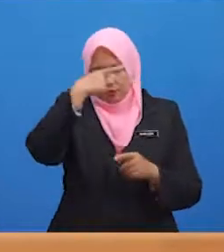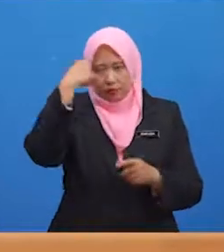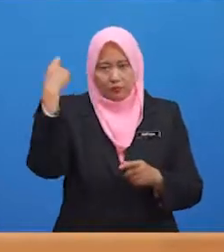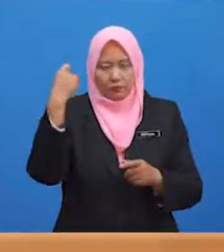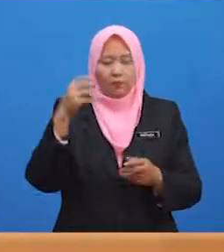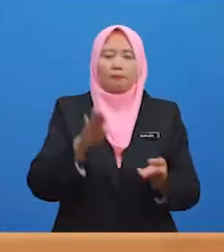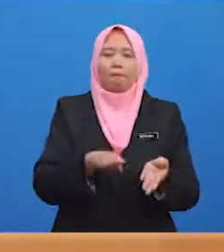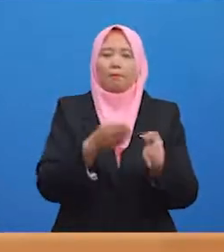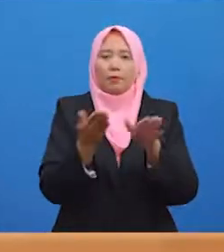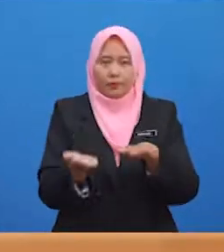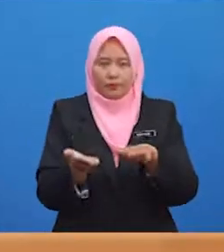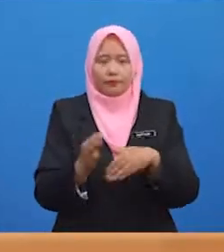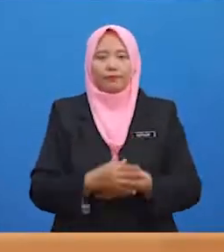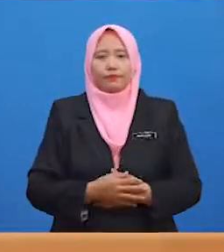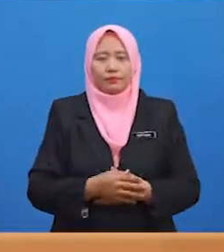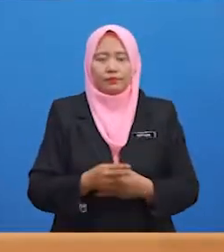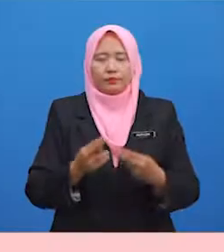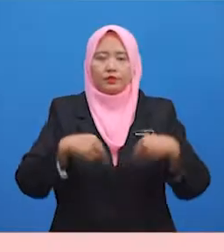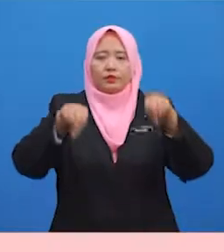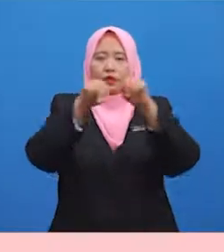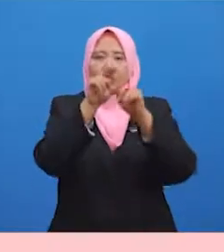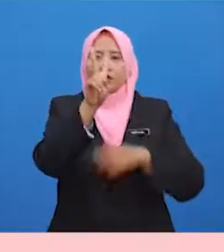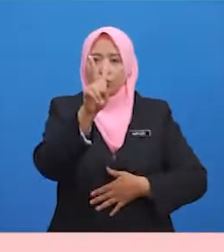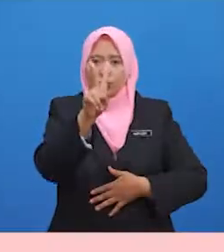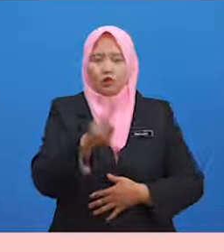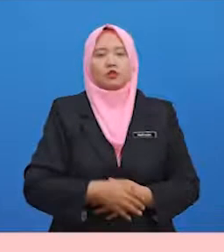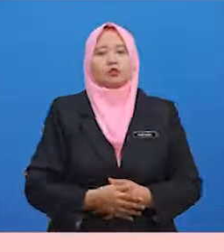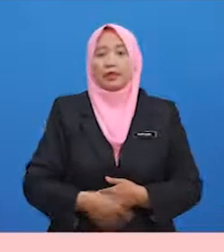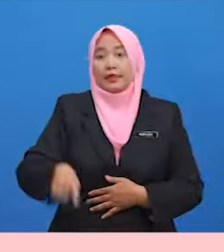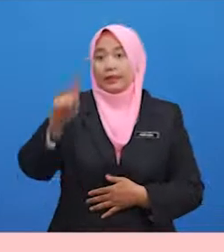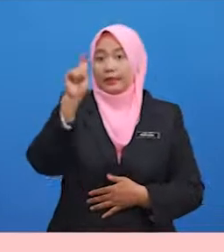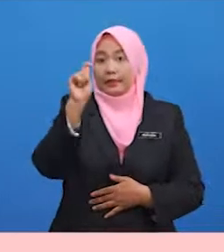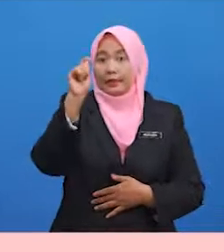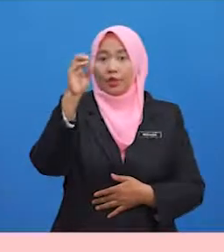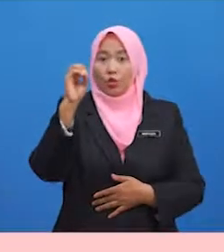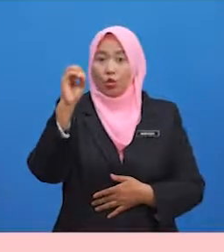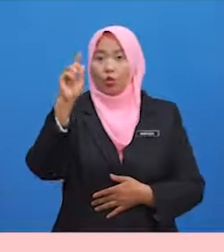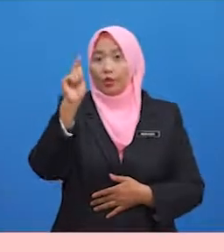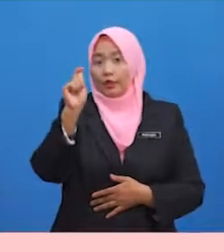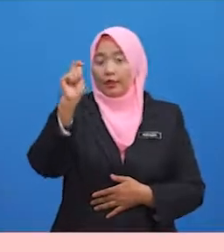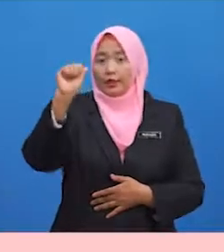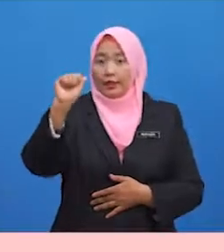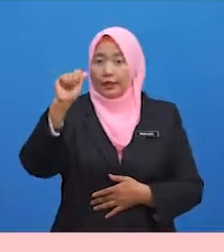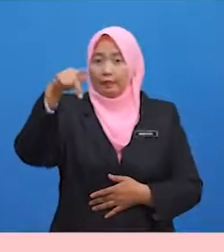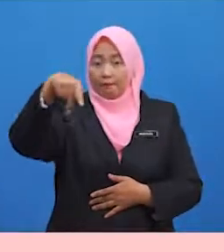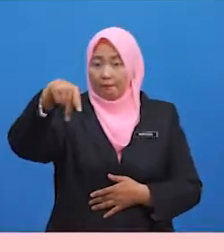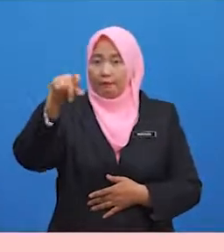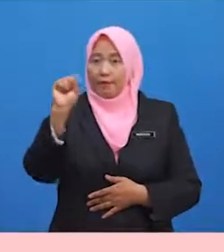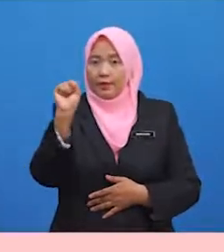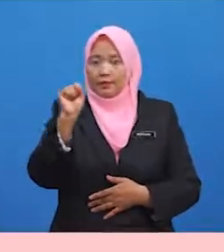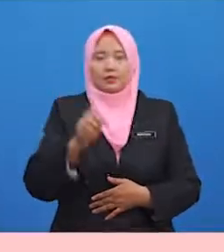penilaian kecederaan yang kedua iaitu T, O, T, A, B dan S.